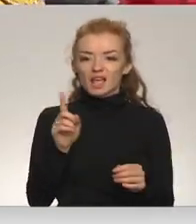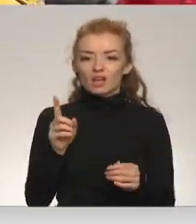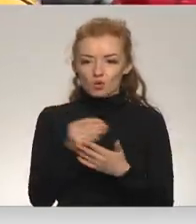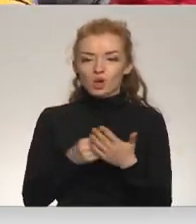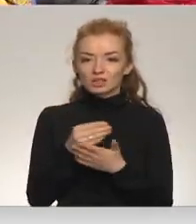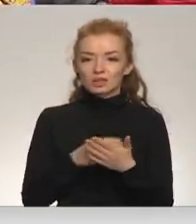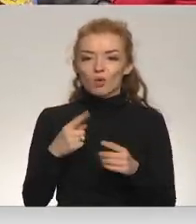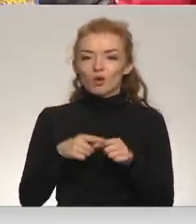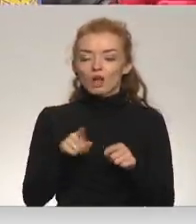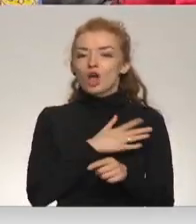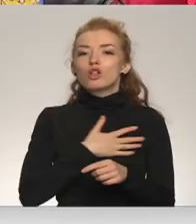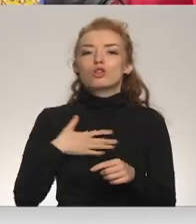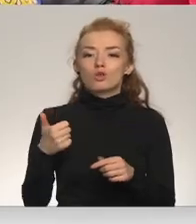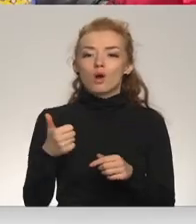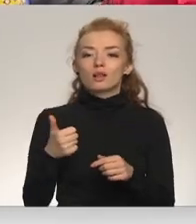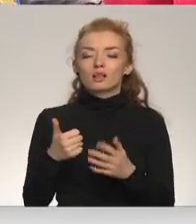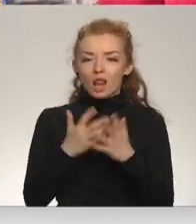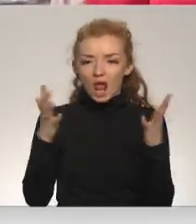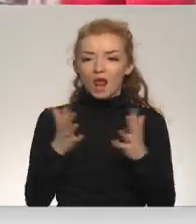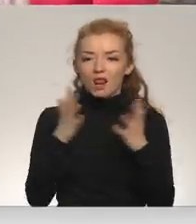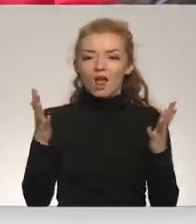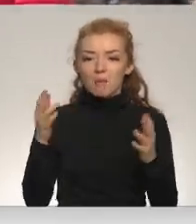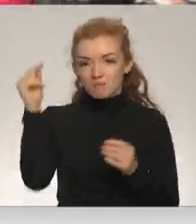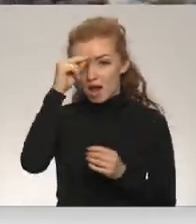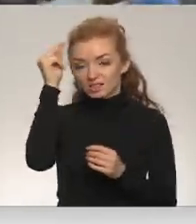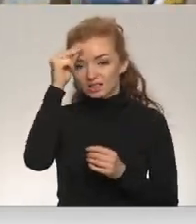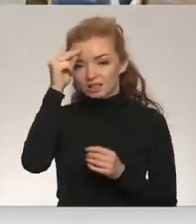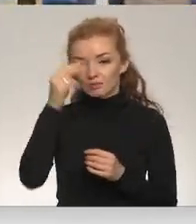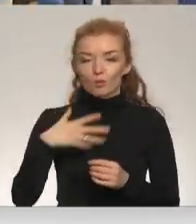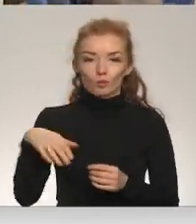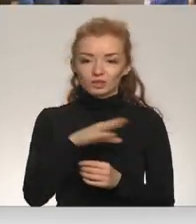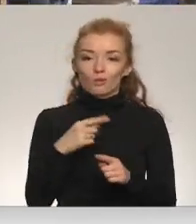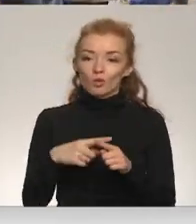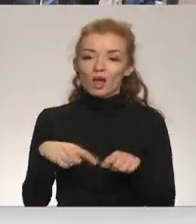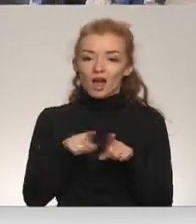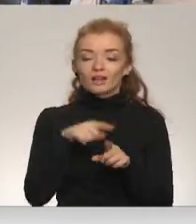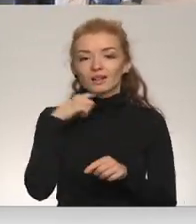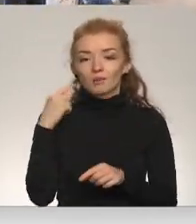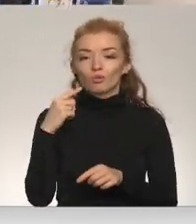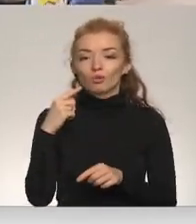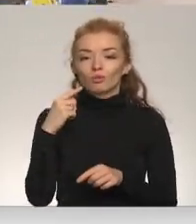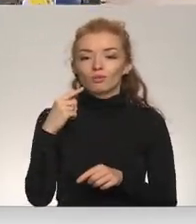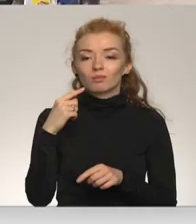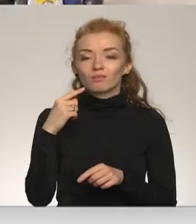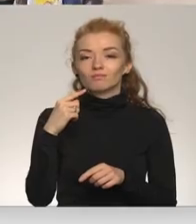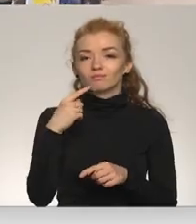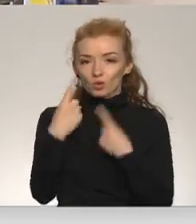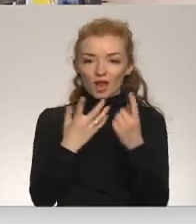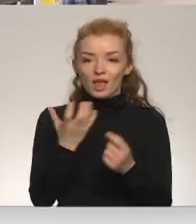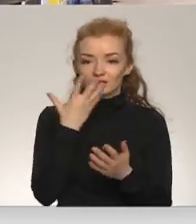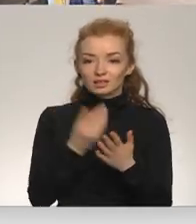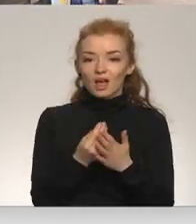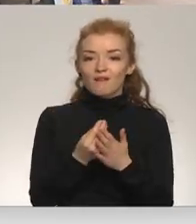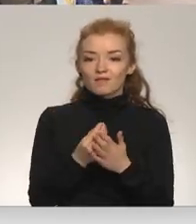šī ir ļoti, ļoti liela mācība mums visiem. Un šeit es gribu vērsties arī pie saviem kolēģiem, pie